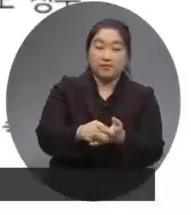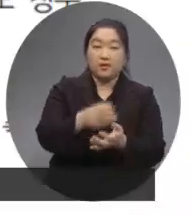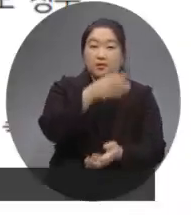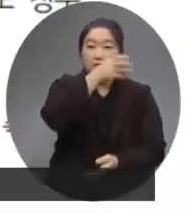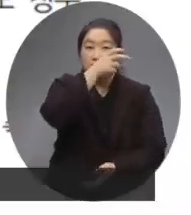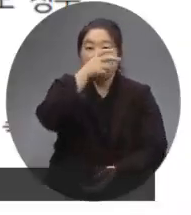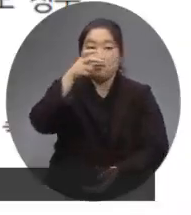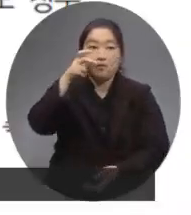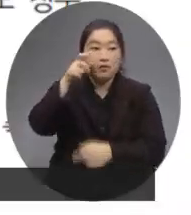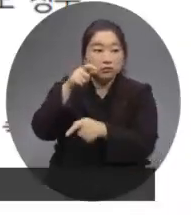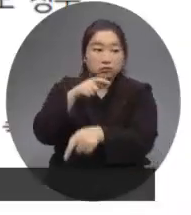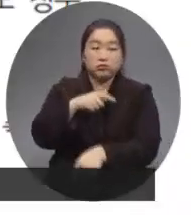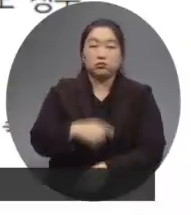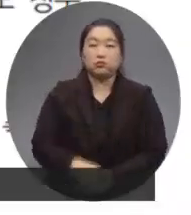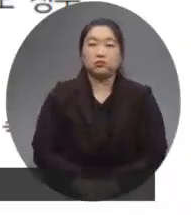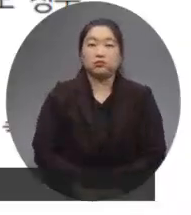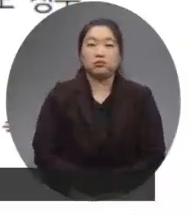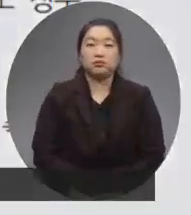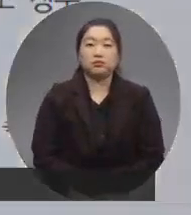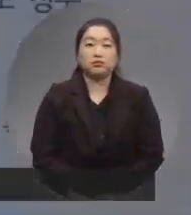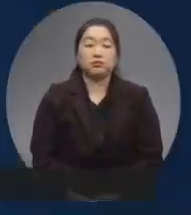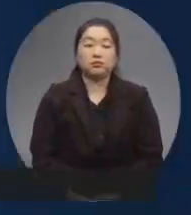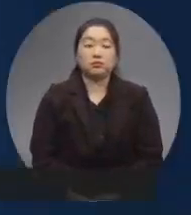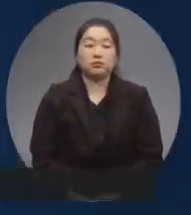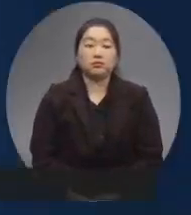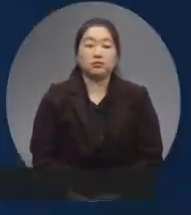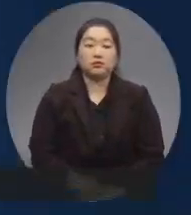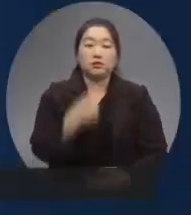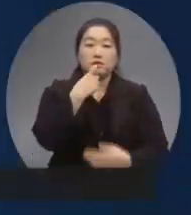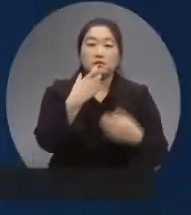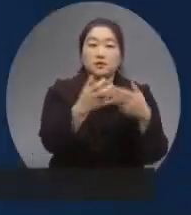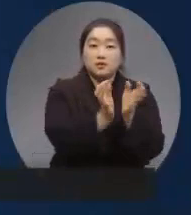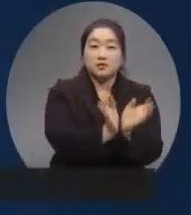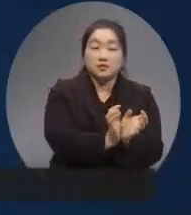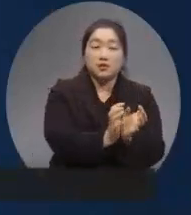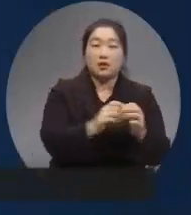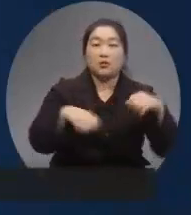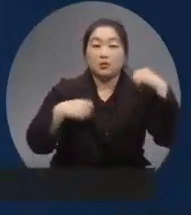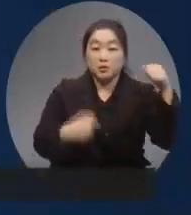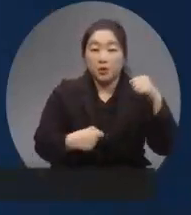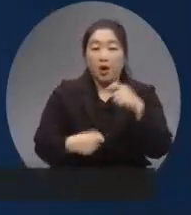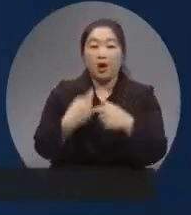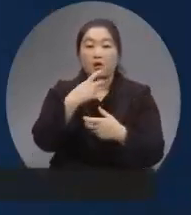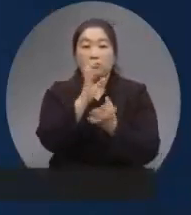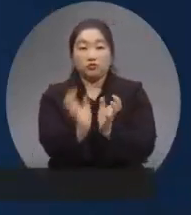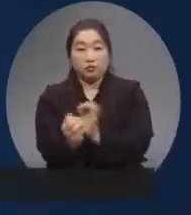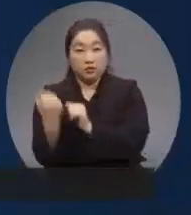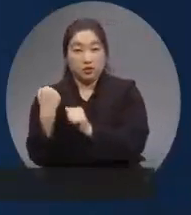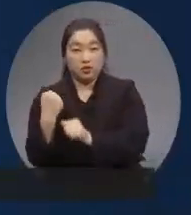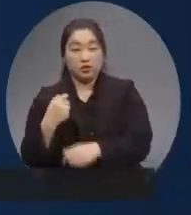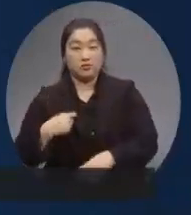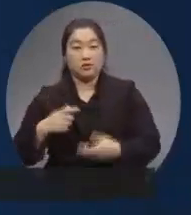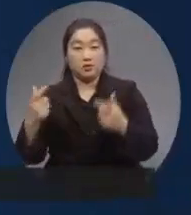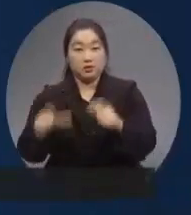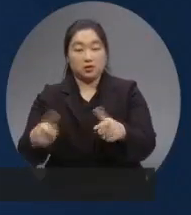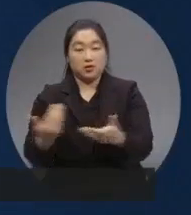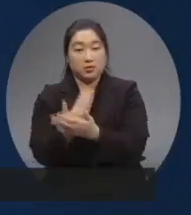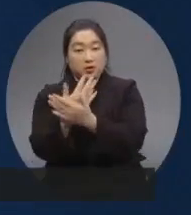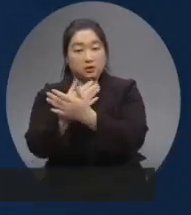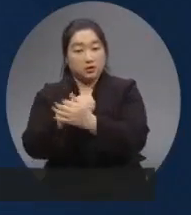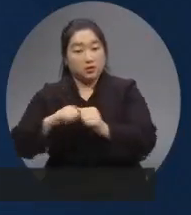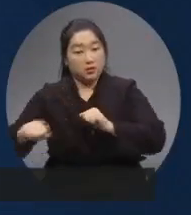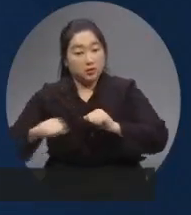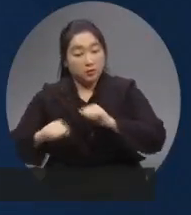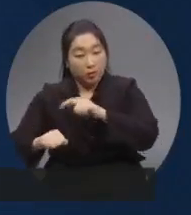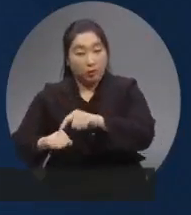뻔뻔한 내로남불이라고 맞받았습니다. 민주당이 하면 정치쇼고 국민의힘이 하면 지역발전 위한